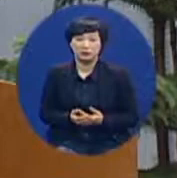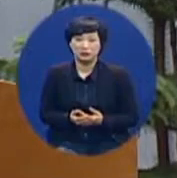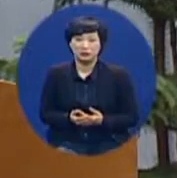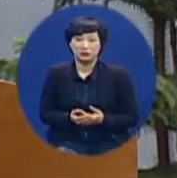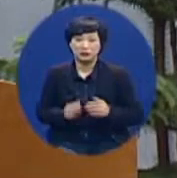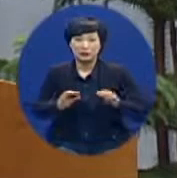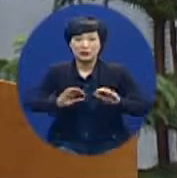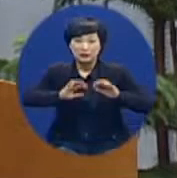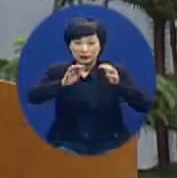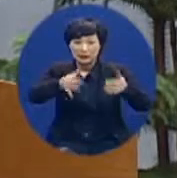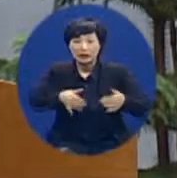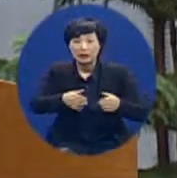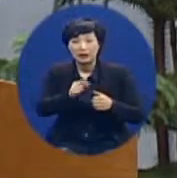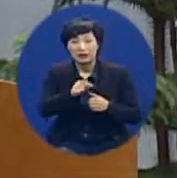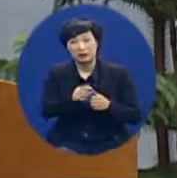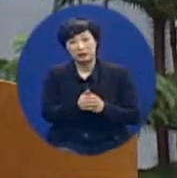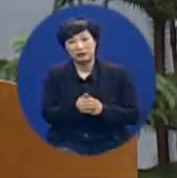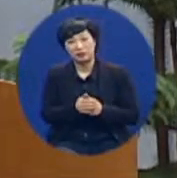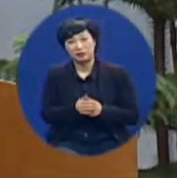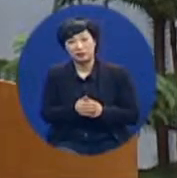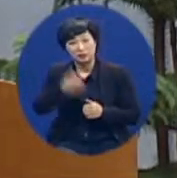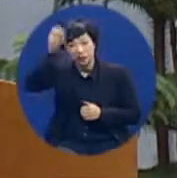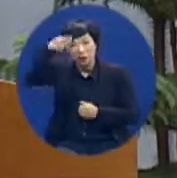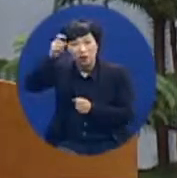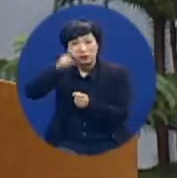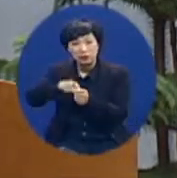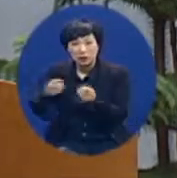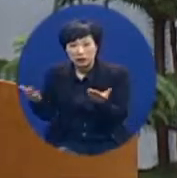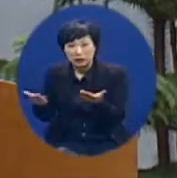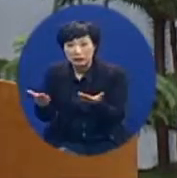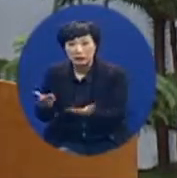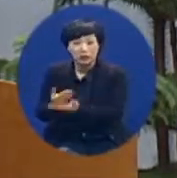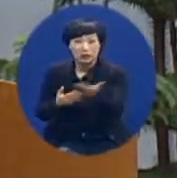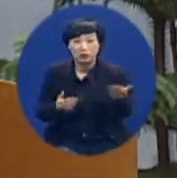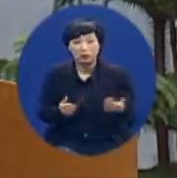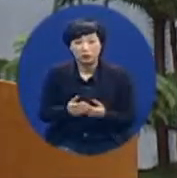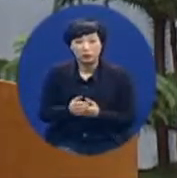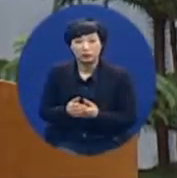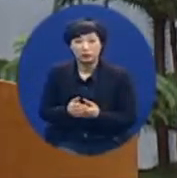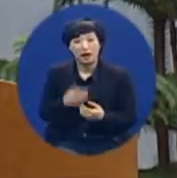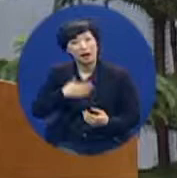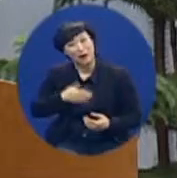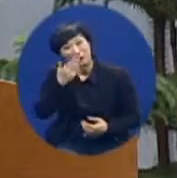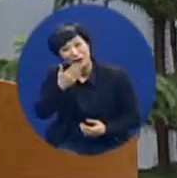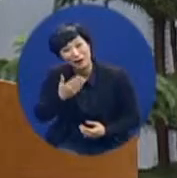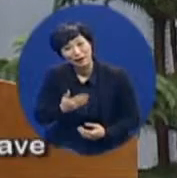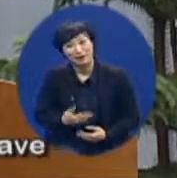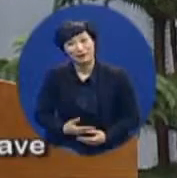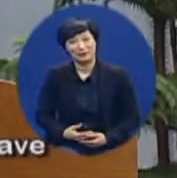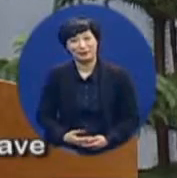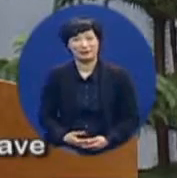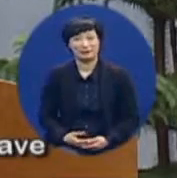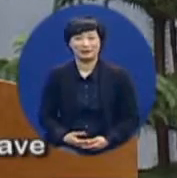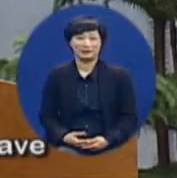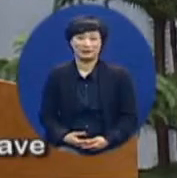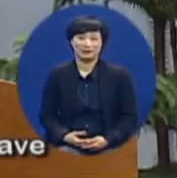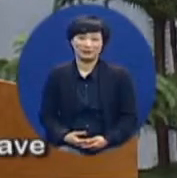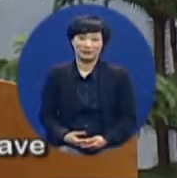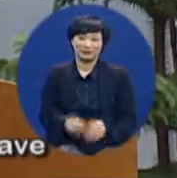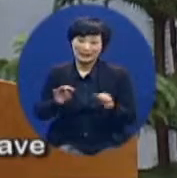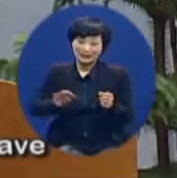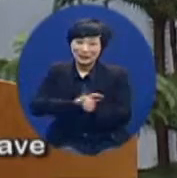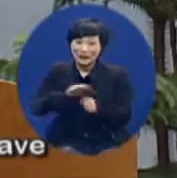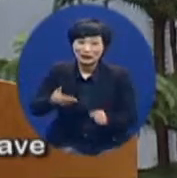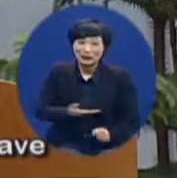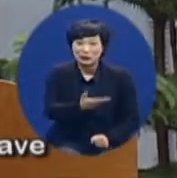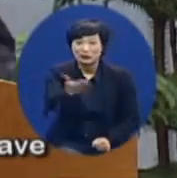세계사 속에 영적인 사건을 누가 짐작이라도 할 수 있겠는가 사랑하